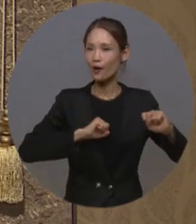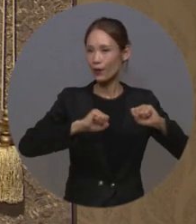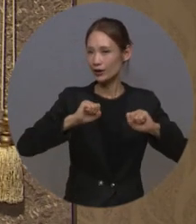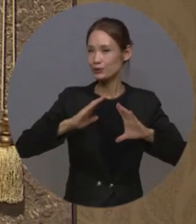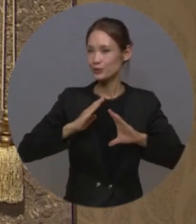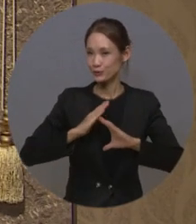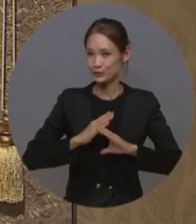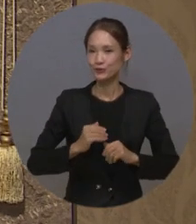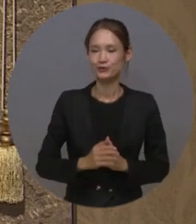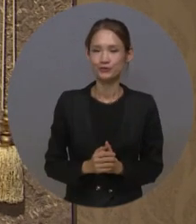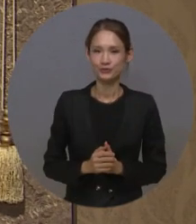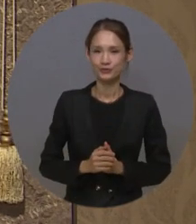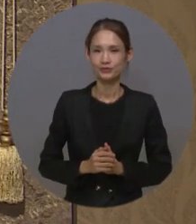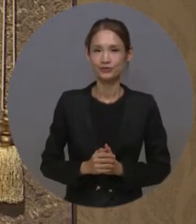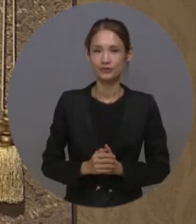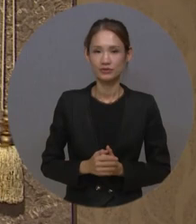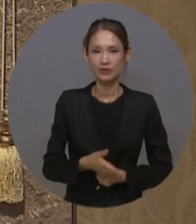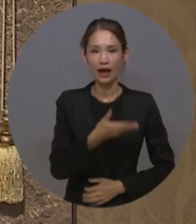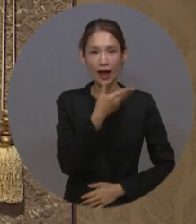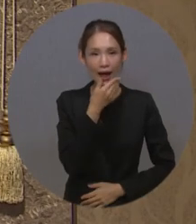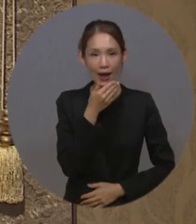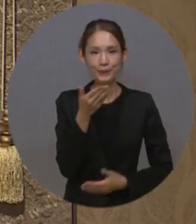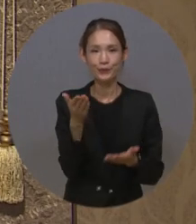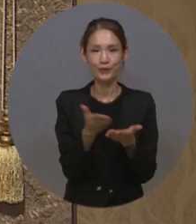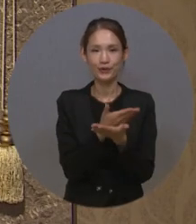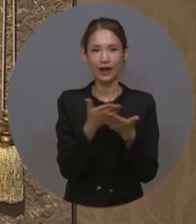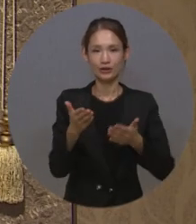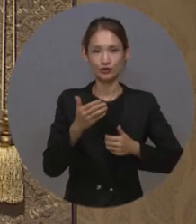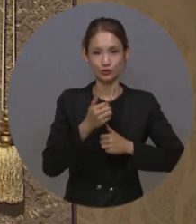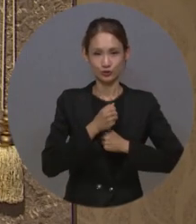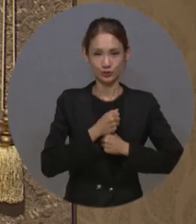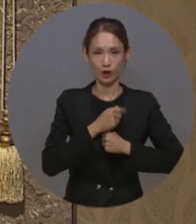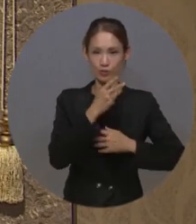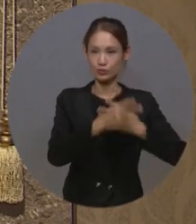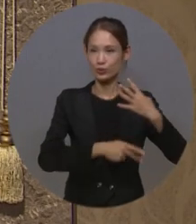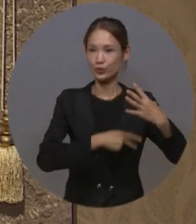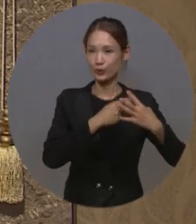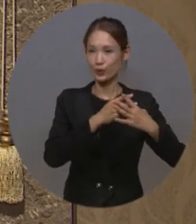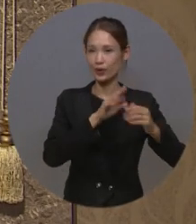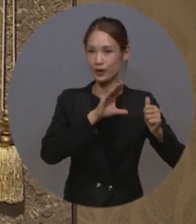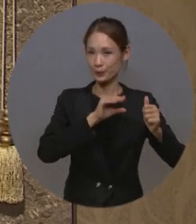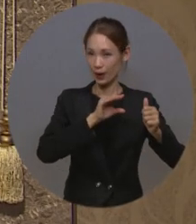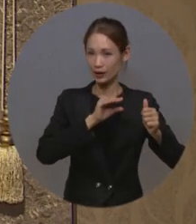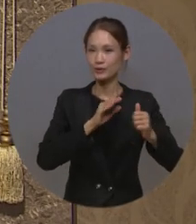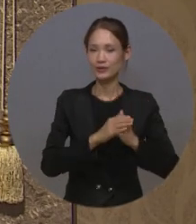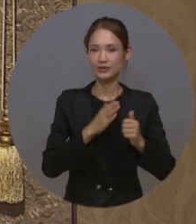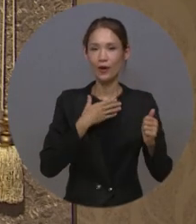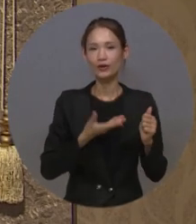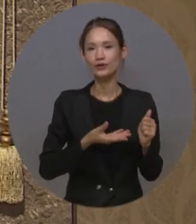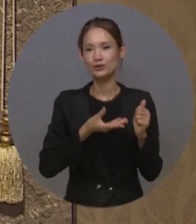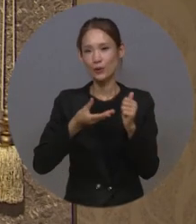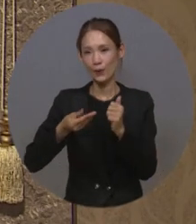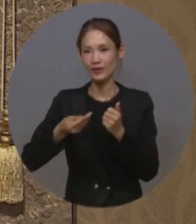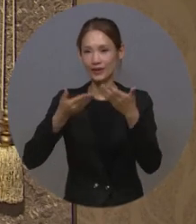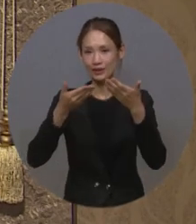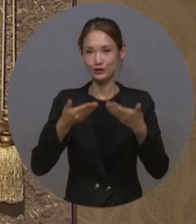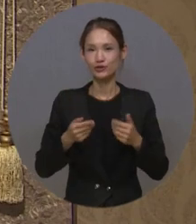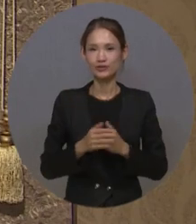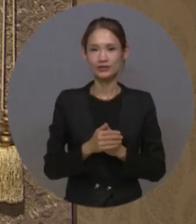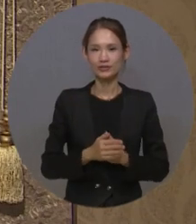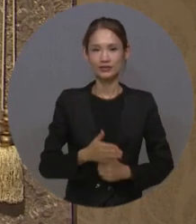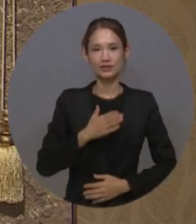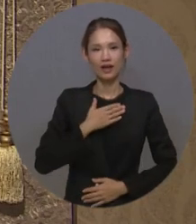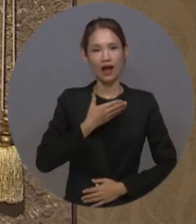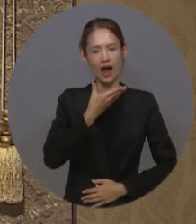있고요. 행복 나눔 지킴이라고 하는 프로그램에서 아주 저를 잘 초대해 주신 것 같습니다. 자,